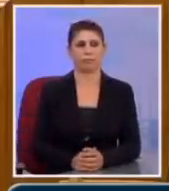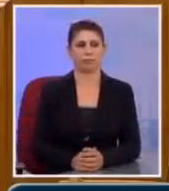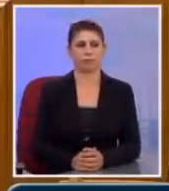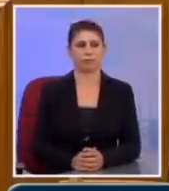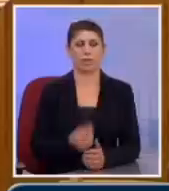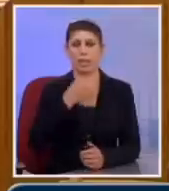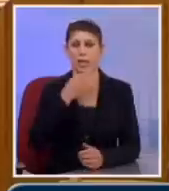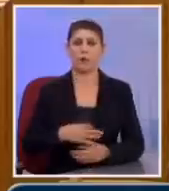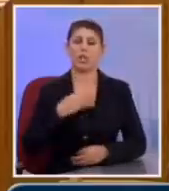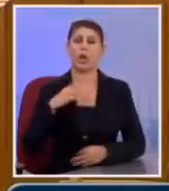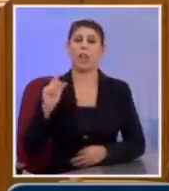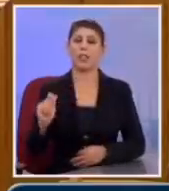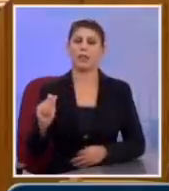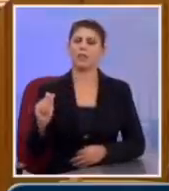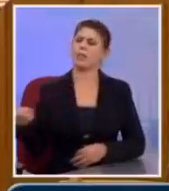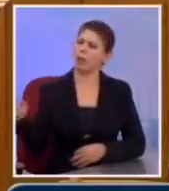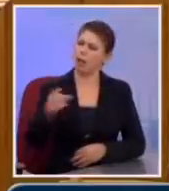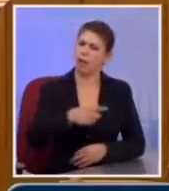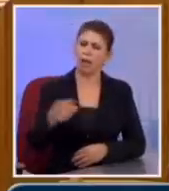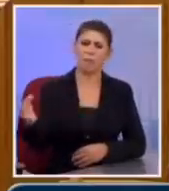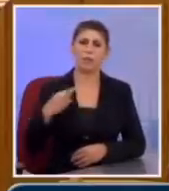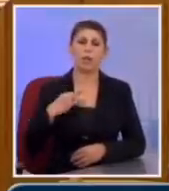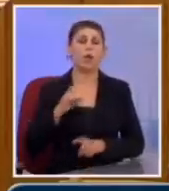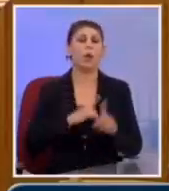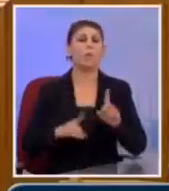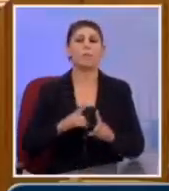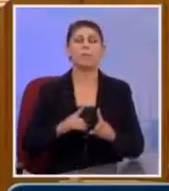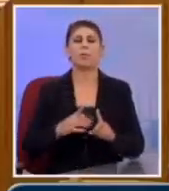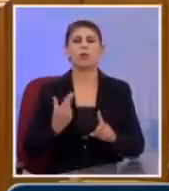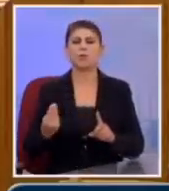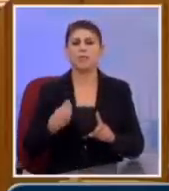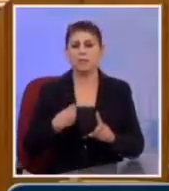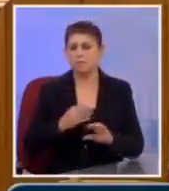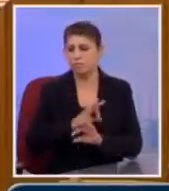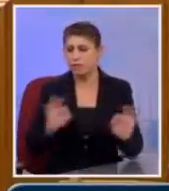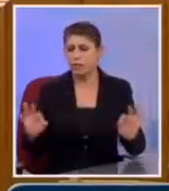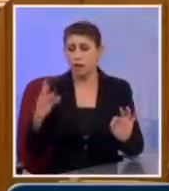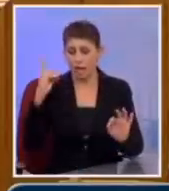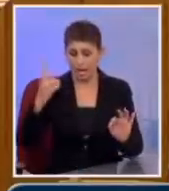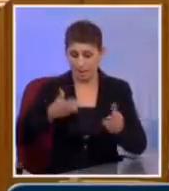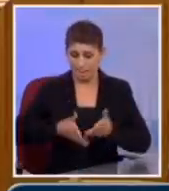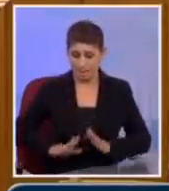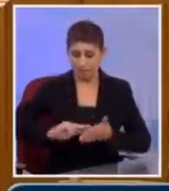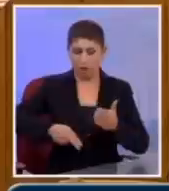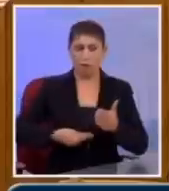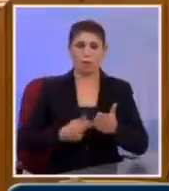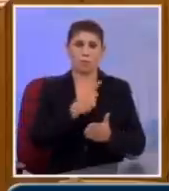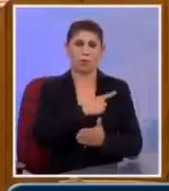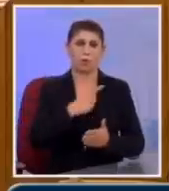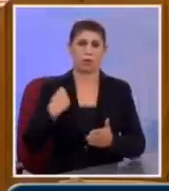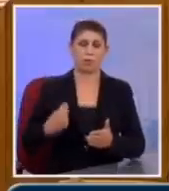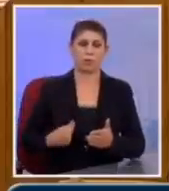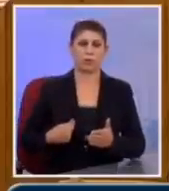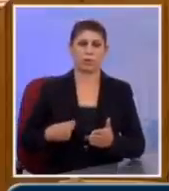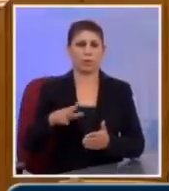το λένε και άλλοι, ποιος μας εγγυάται ότι ένα παιδί που θα γραφτεί στην πρώτη δημοτικού δεν θα πάρει την ηθαγένεια και